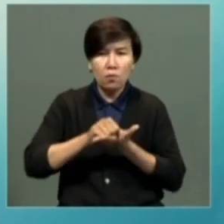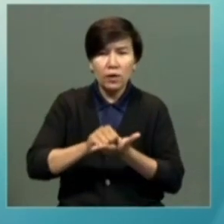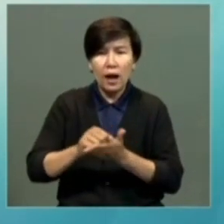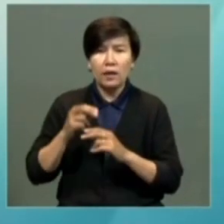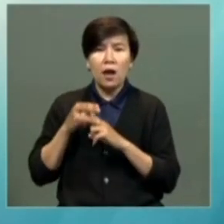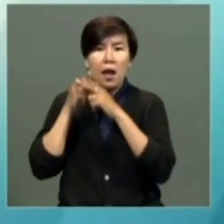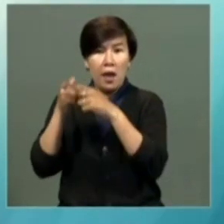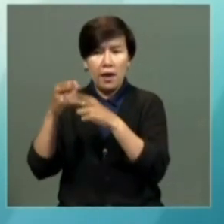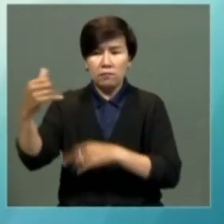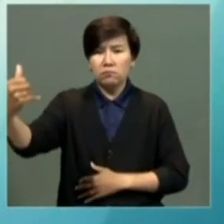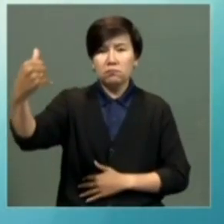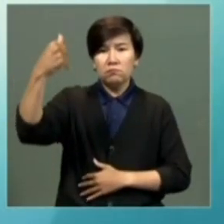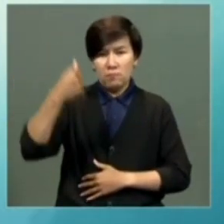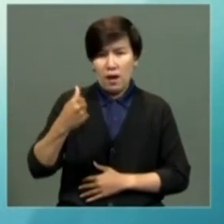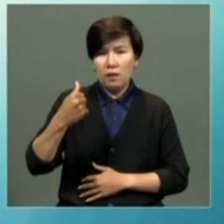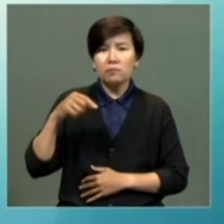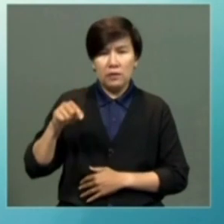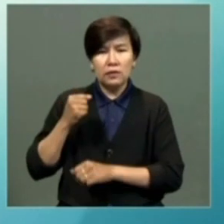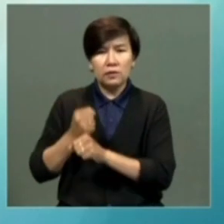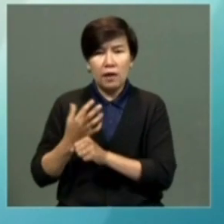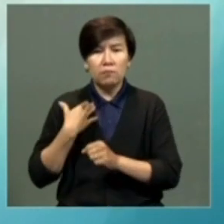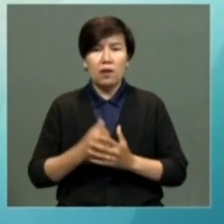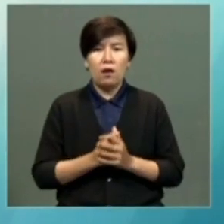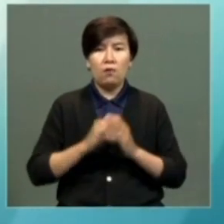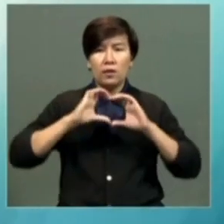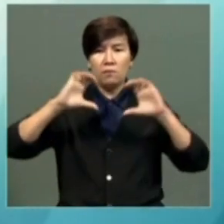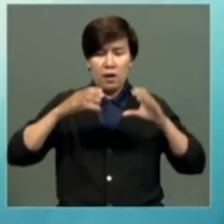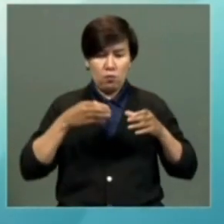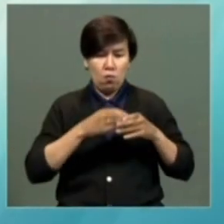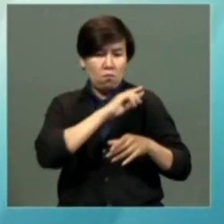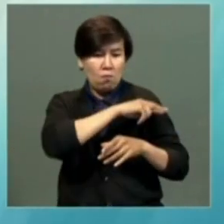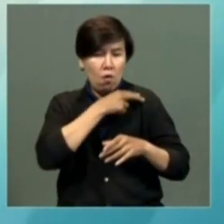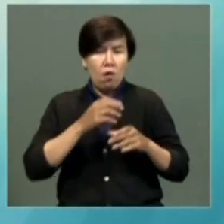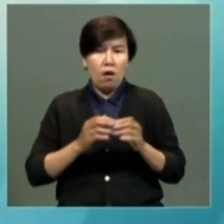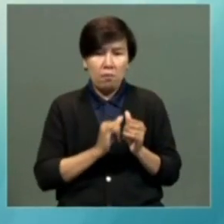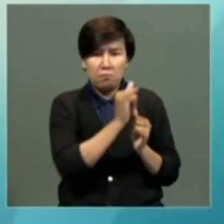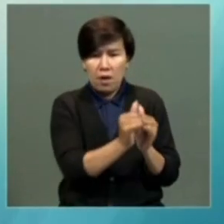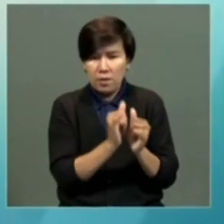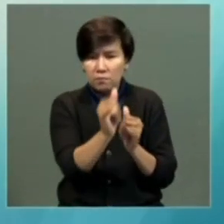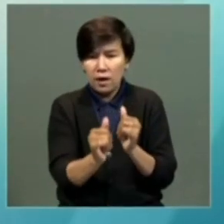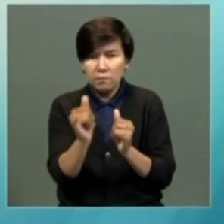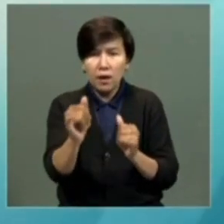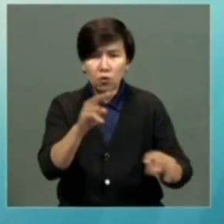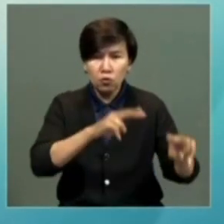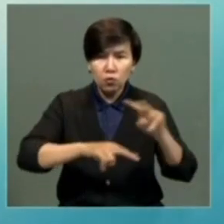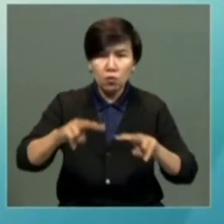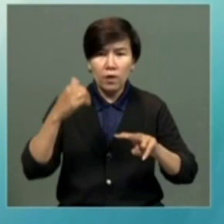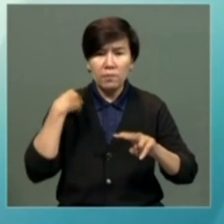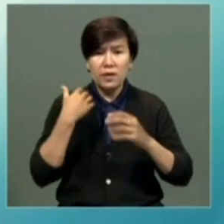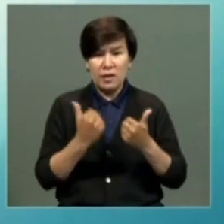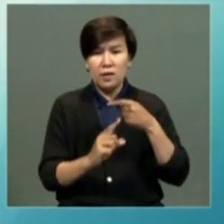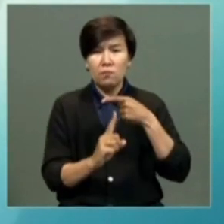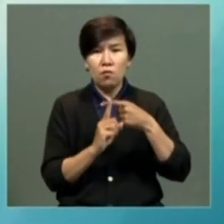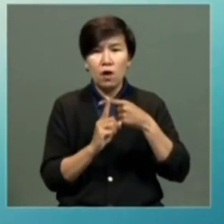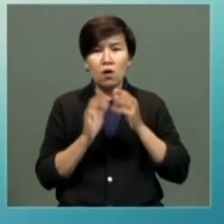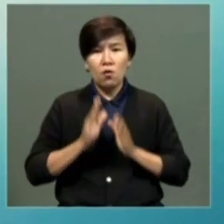ค้นหาเชิงรุกอยู่ในพื้นที่นะครับก็ตัวเลขวันนี้ใหม่เนี่ยทั้งหมด250ก็จำแนกเป็นเกี่ยวข้องกับทาง